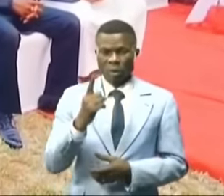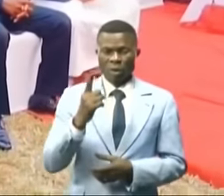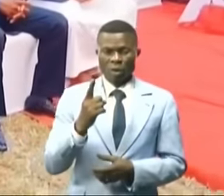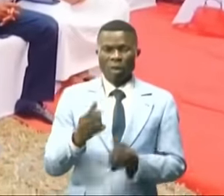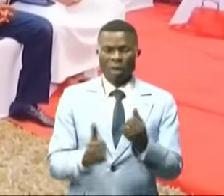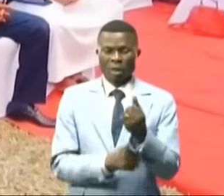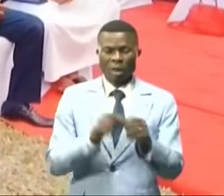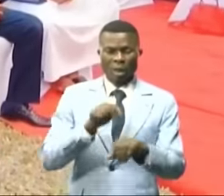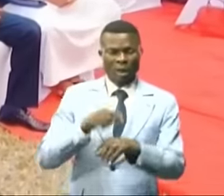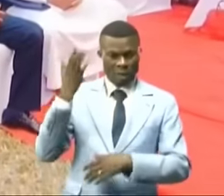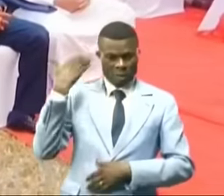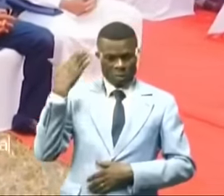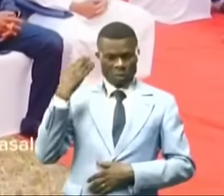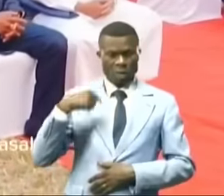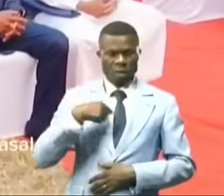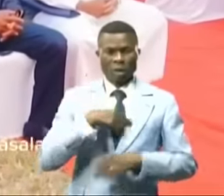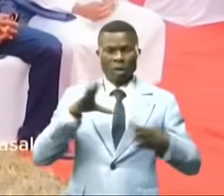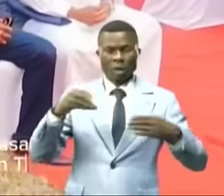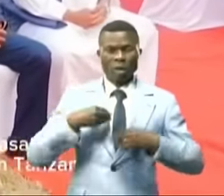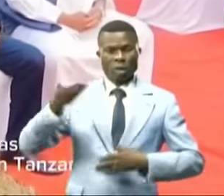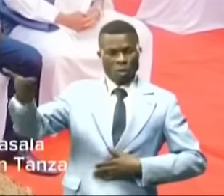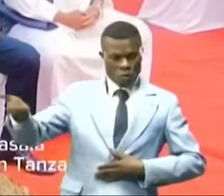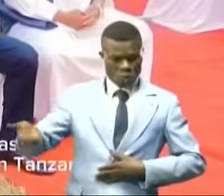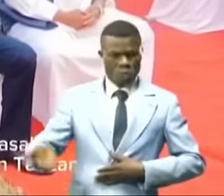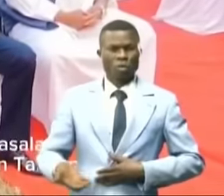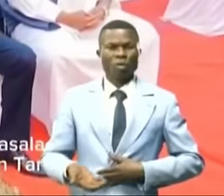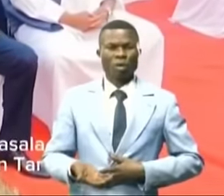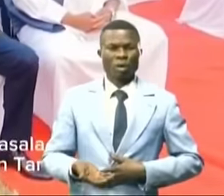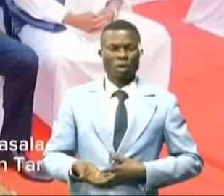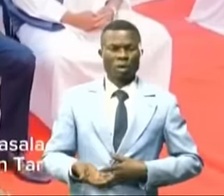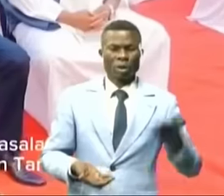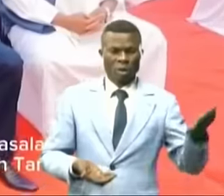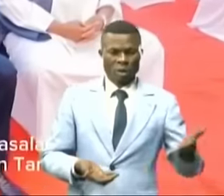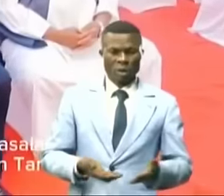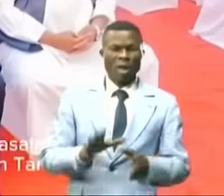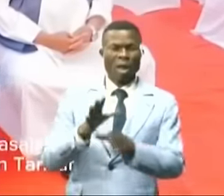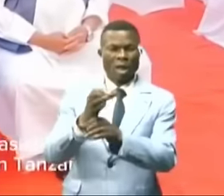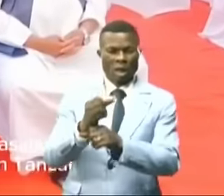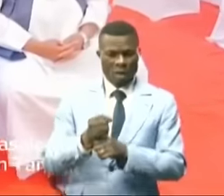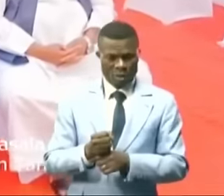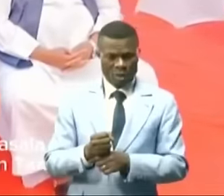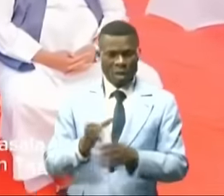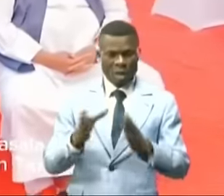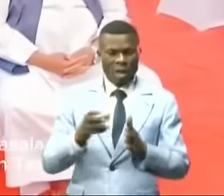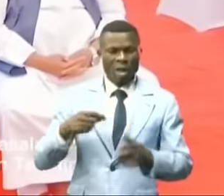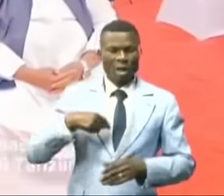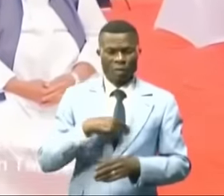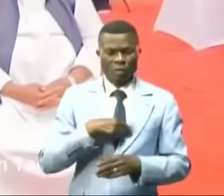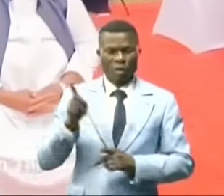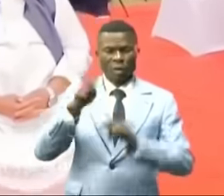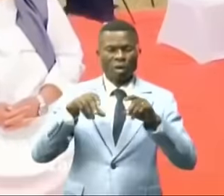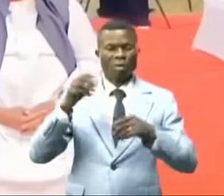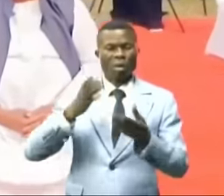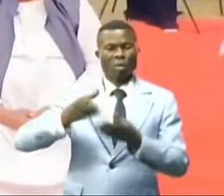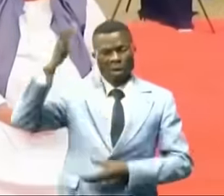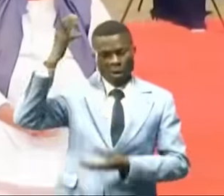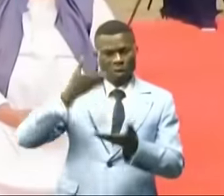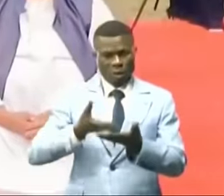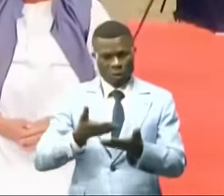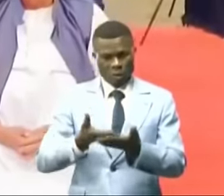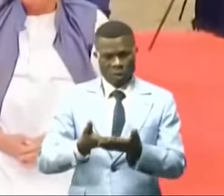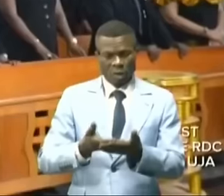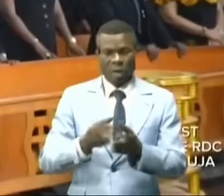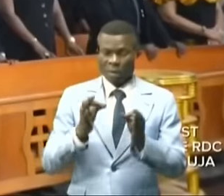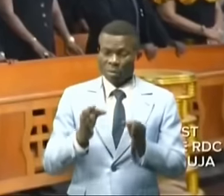avions accepté de recevoir de ressortissants d'un pays qui ne pouvait pas demeurer chez